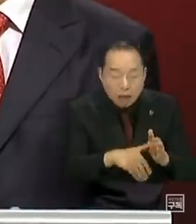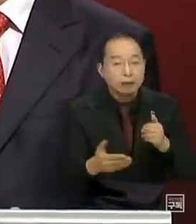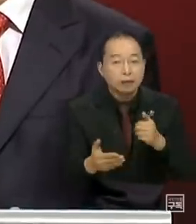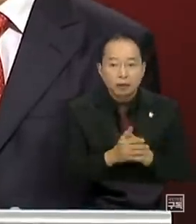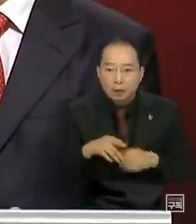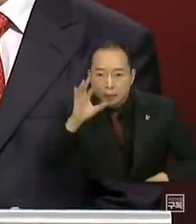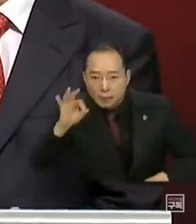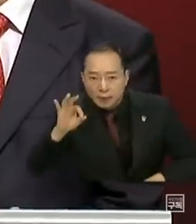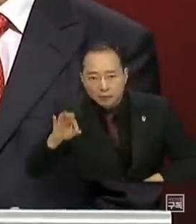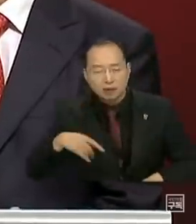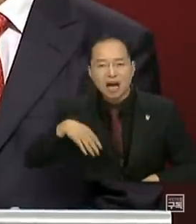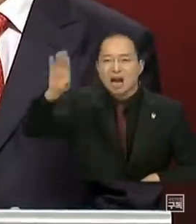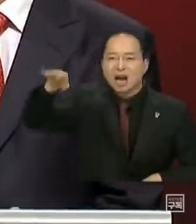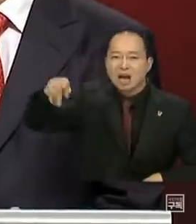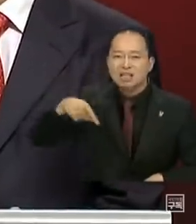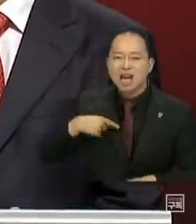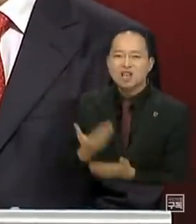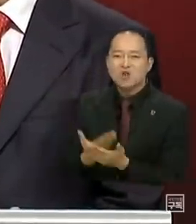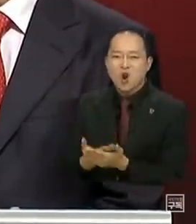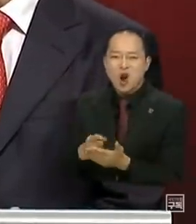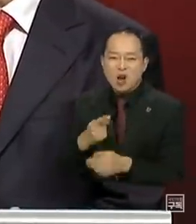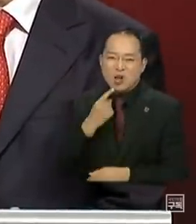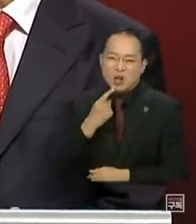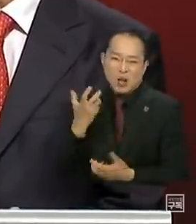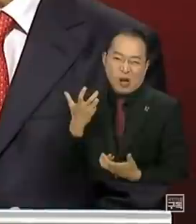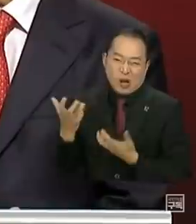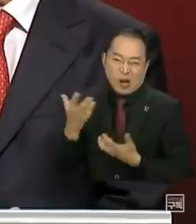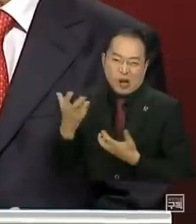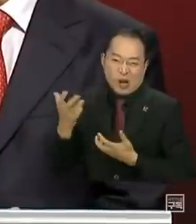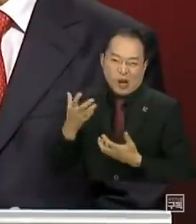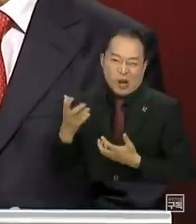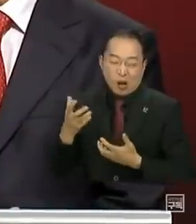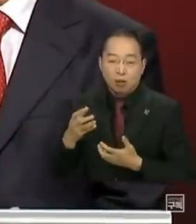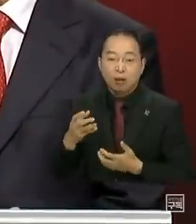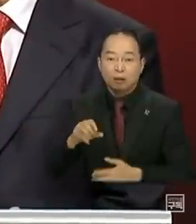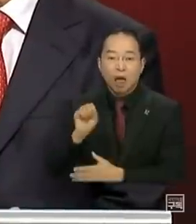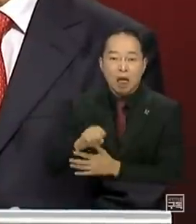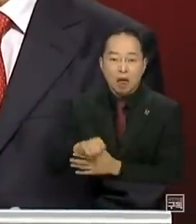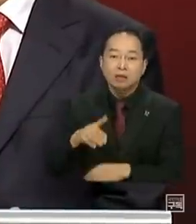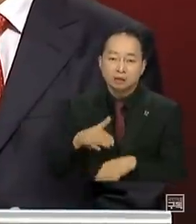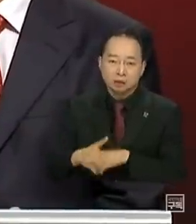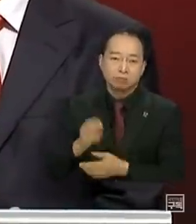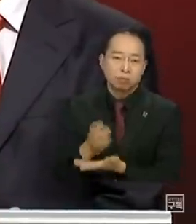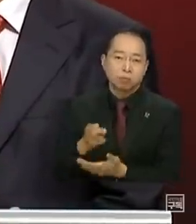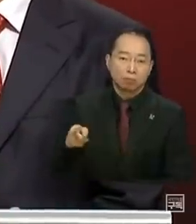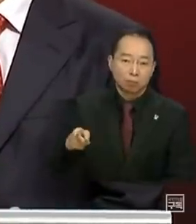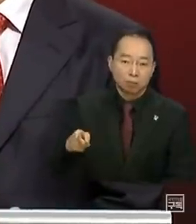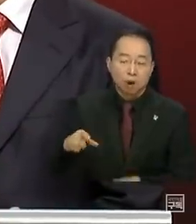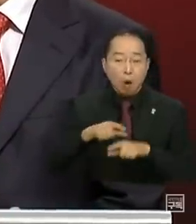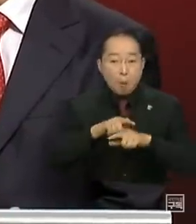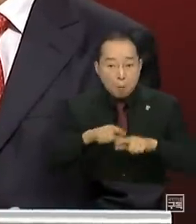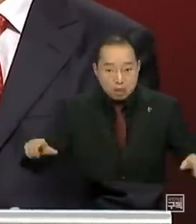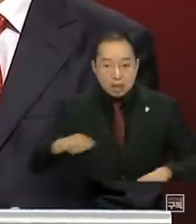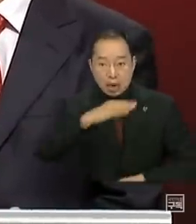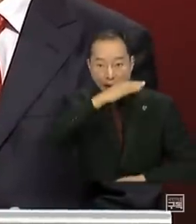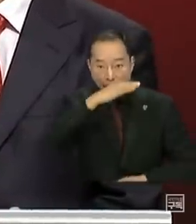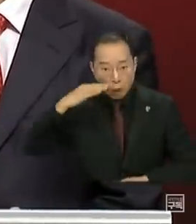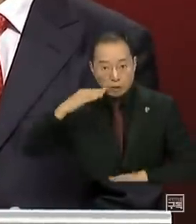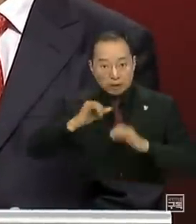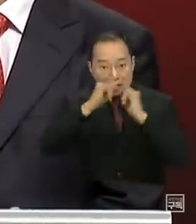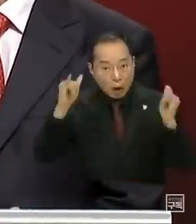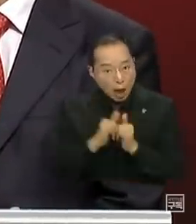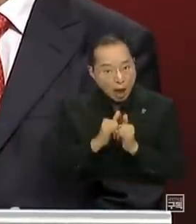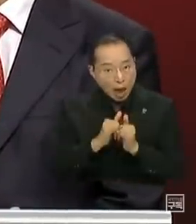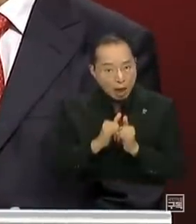때법이 난무합니까? 네. 그래서 그런 것도 정상적인 사회에서는 있을 수 없는 일이죠. 그러니까